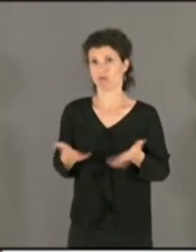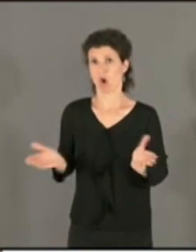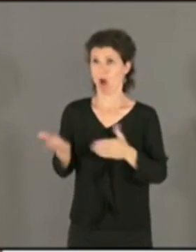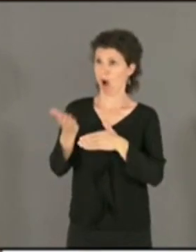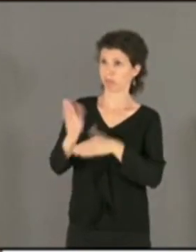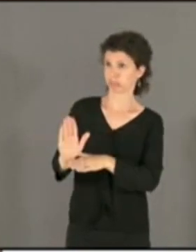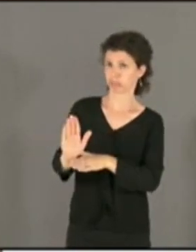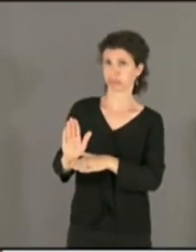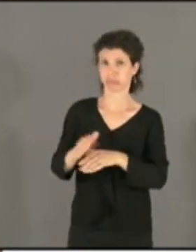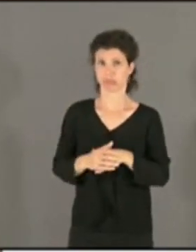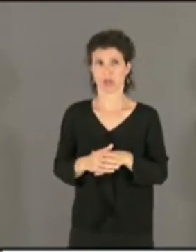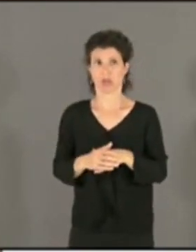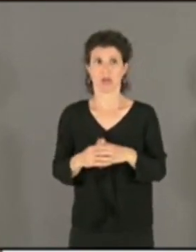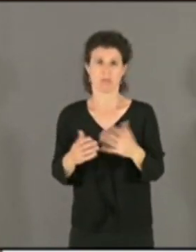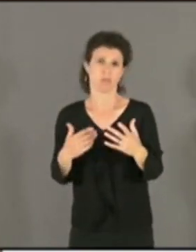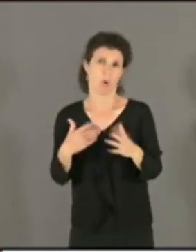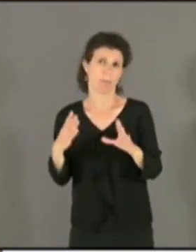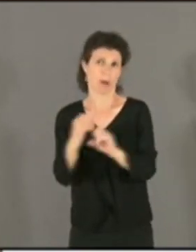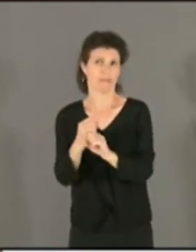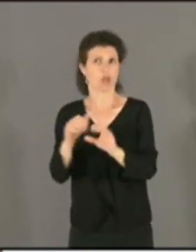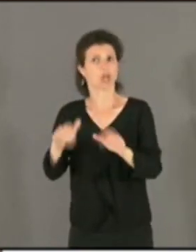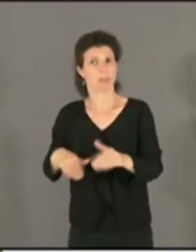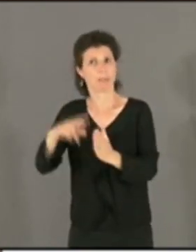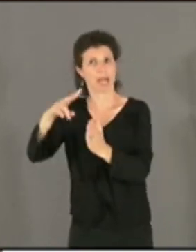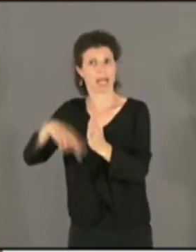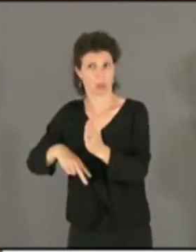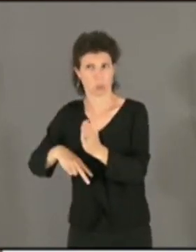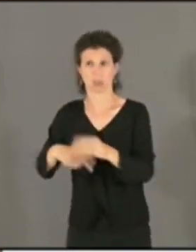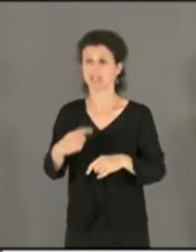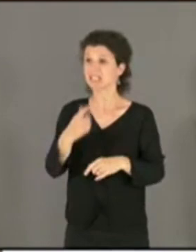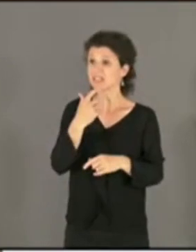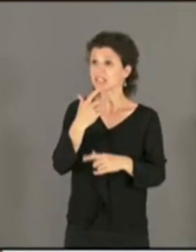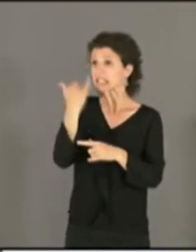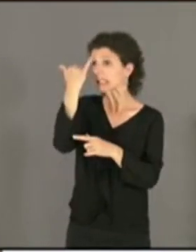Il est bref, mais j'en ferai quand même la lecture, considérant que l'idée